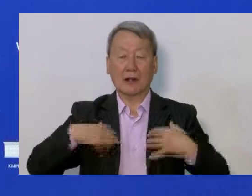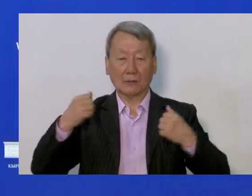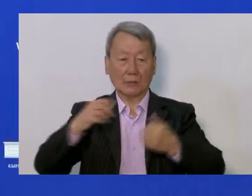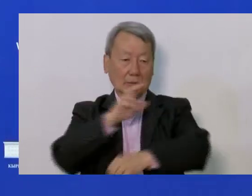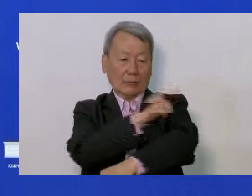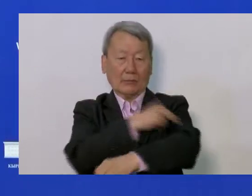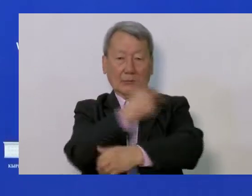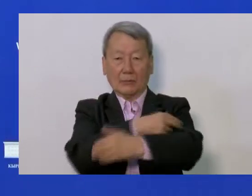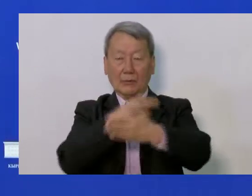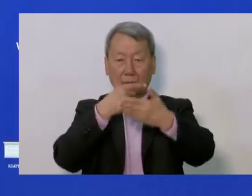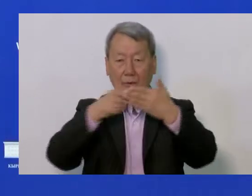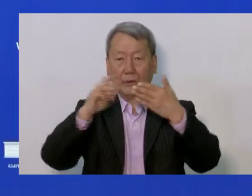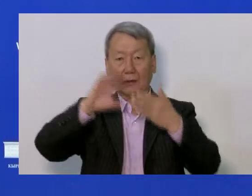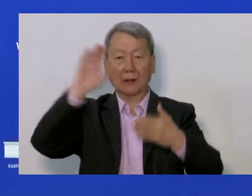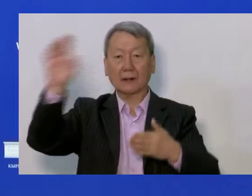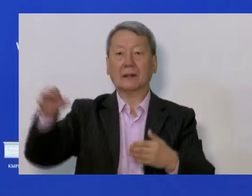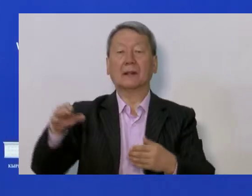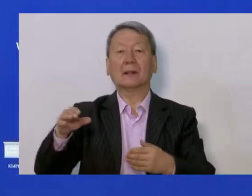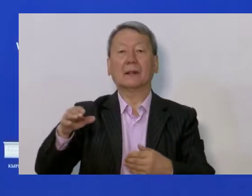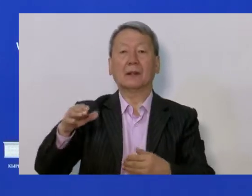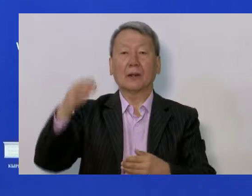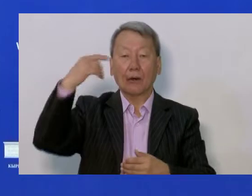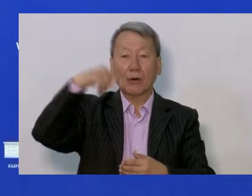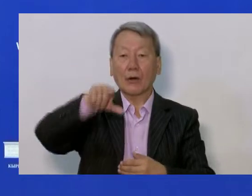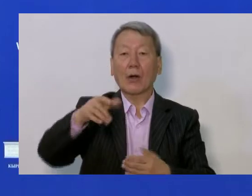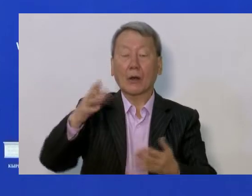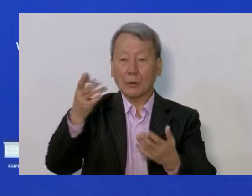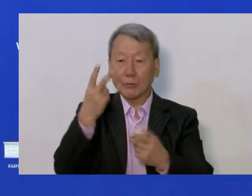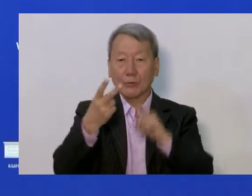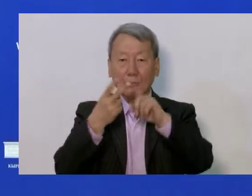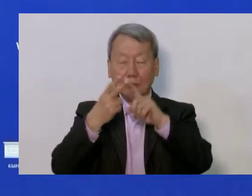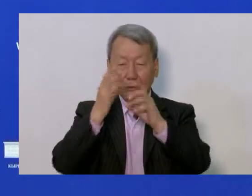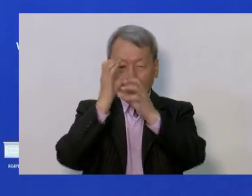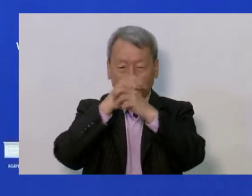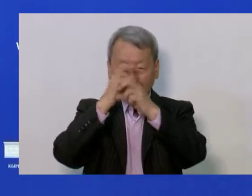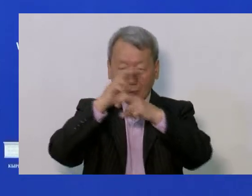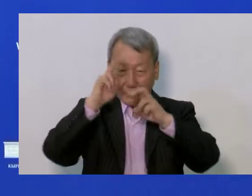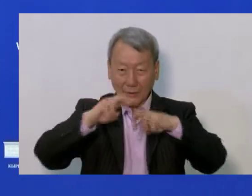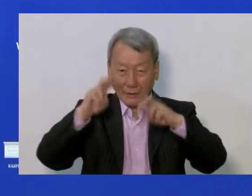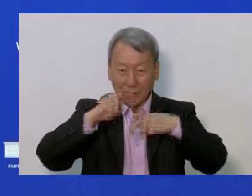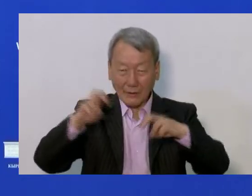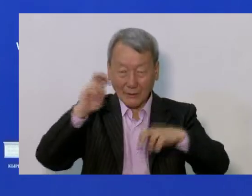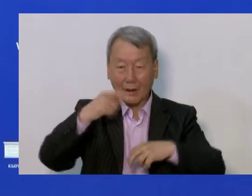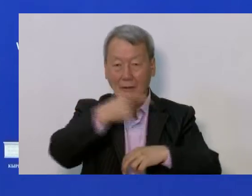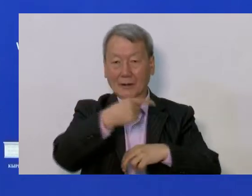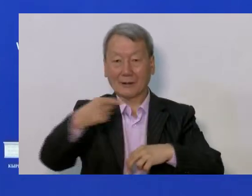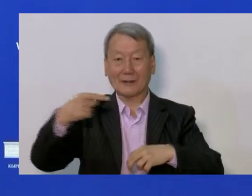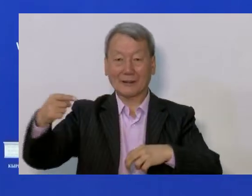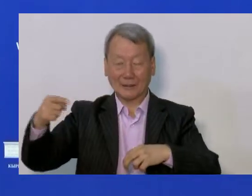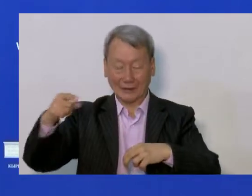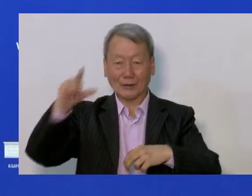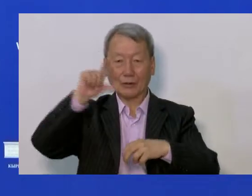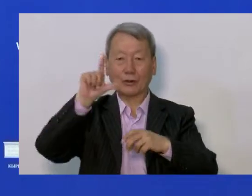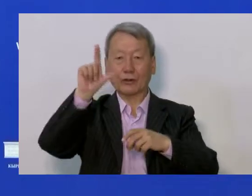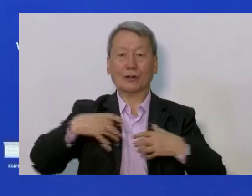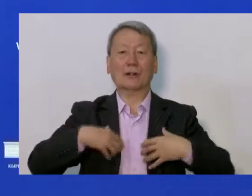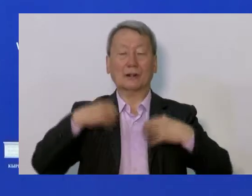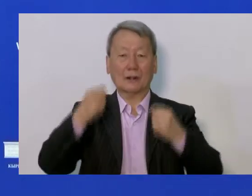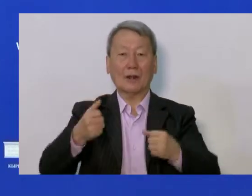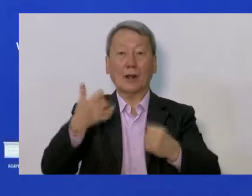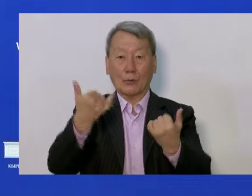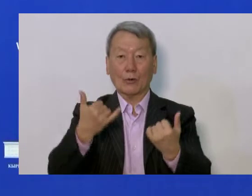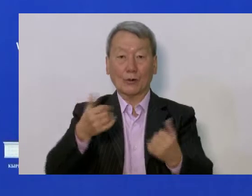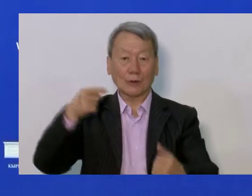айыгып үйүнө кайтты. Алынган анализдердин жыйынтыктары отрицательный болуп кетти. Бүгүнкү күндө ошентип